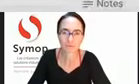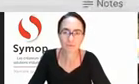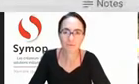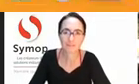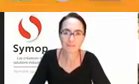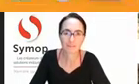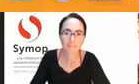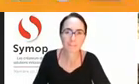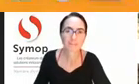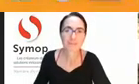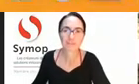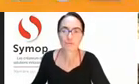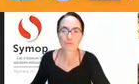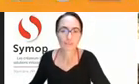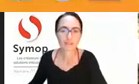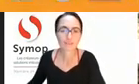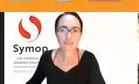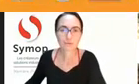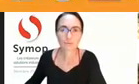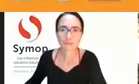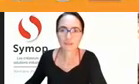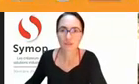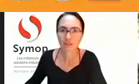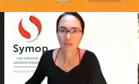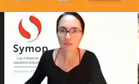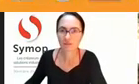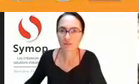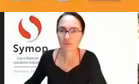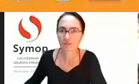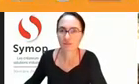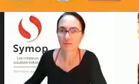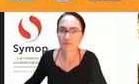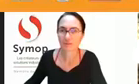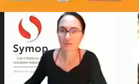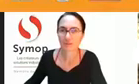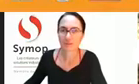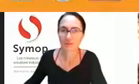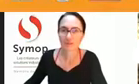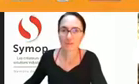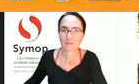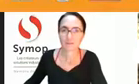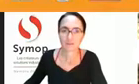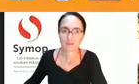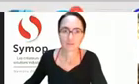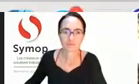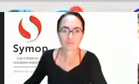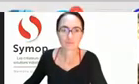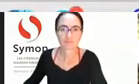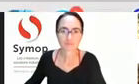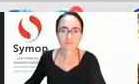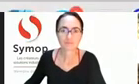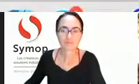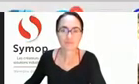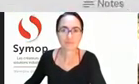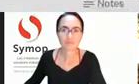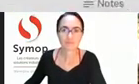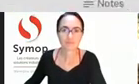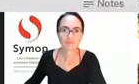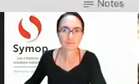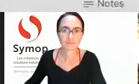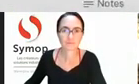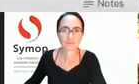ce webinaire. Je vais arrêter mon partage d'écran. Bonjour à tous. Est-ce que vous voyez bien mon